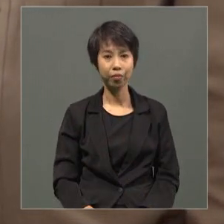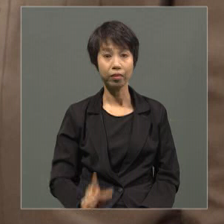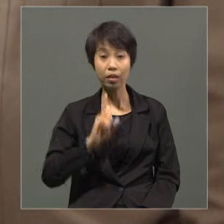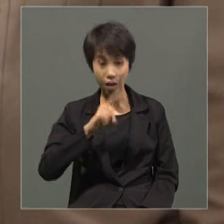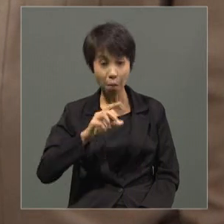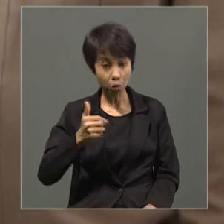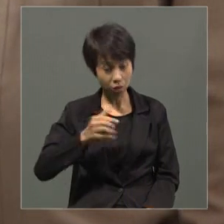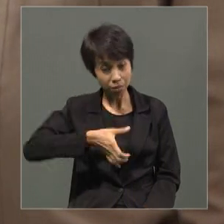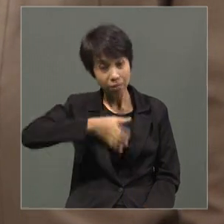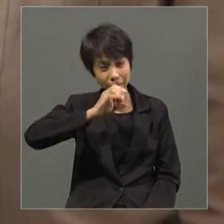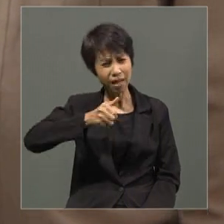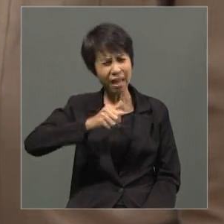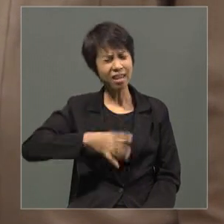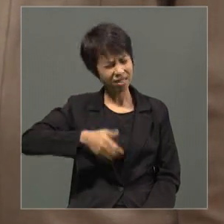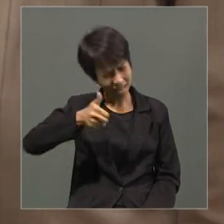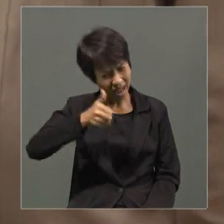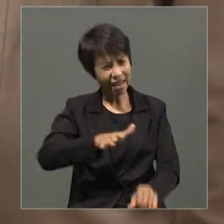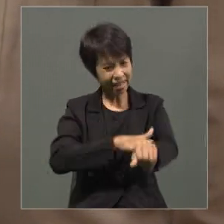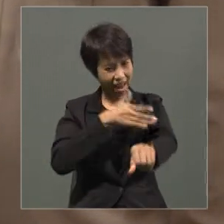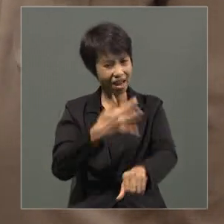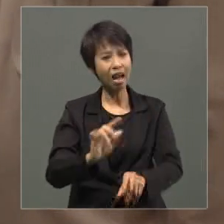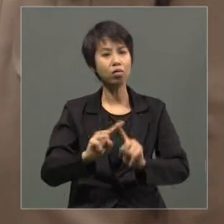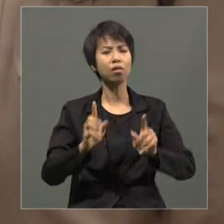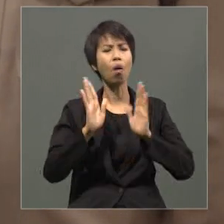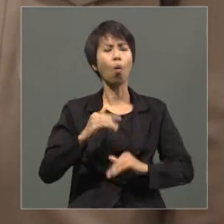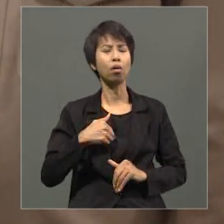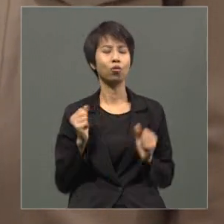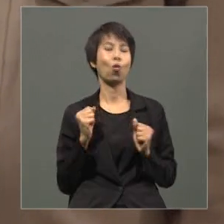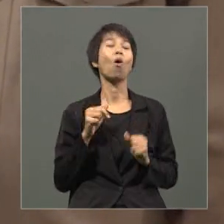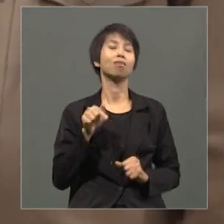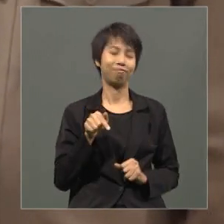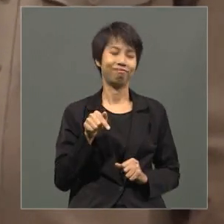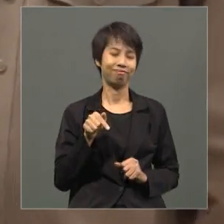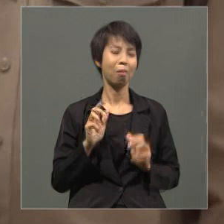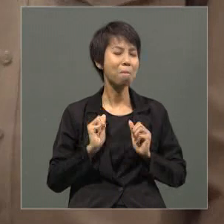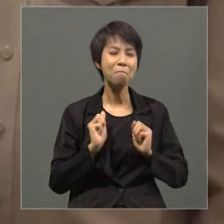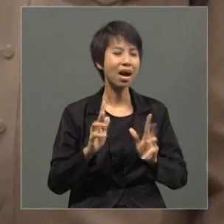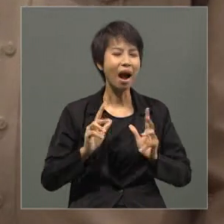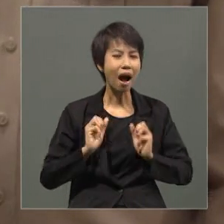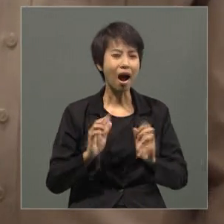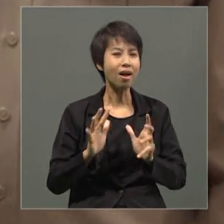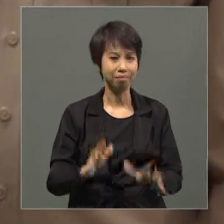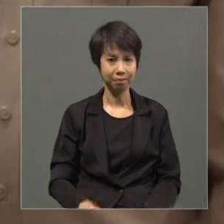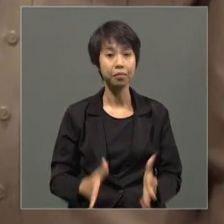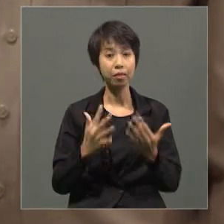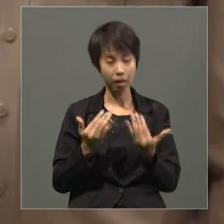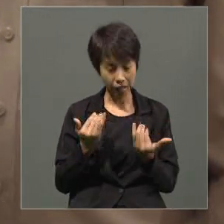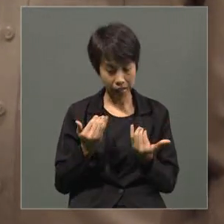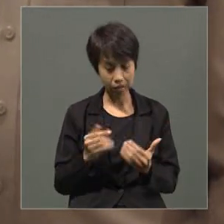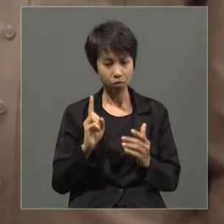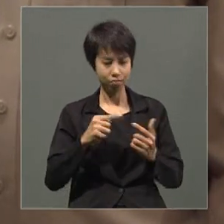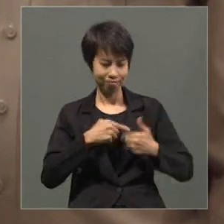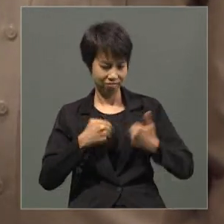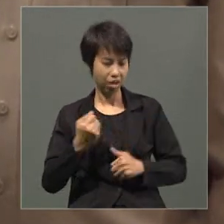ได้หมดแล้ว ดื่มได้มานานแล้วแต่เราไม่ค่อยกล้านะครับก็ขอให้ความมั่นใจ